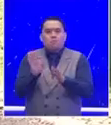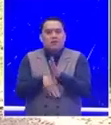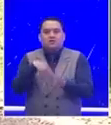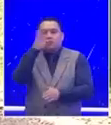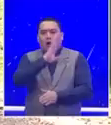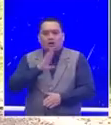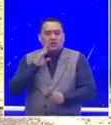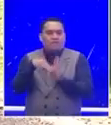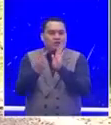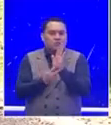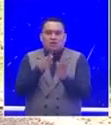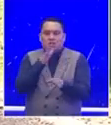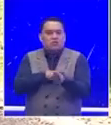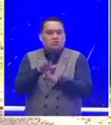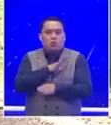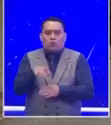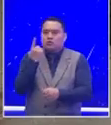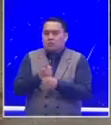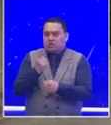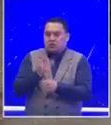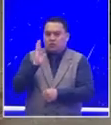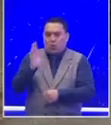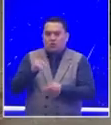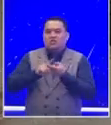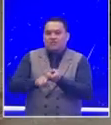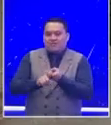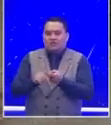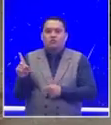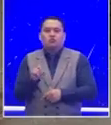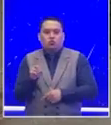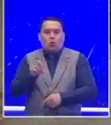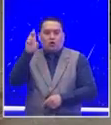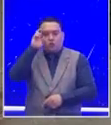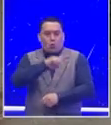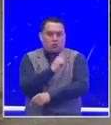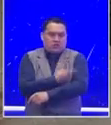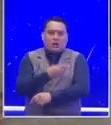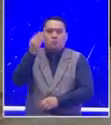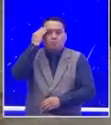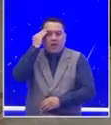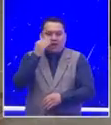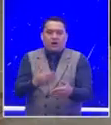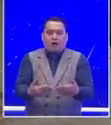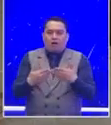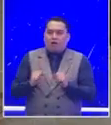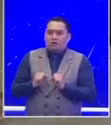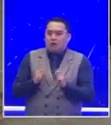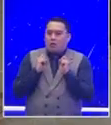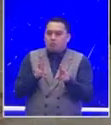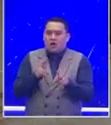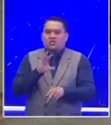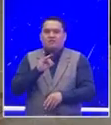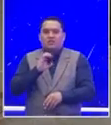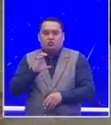родителей несовершеннолетним детям также запрещается. Связано это с тем, что в стране ввели усиленные меры по противодействию опасному